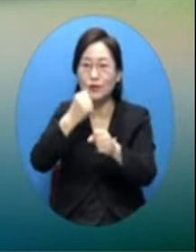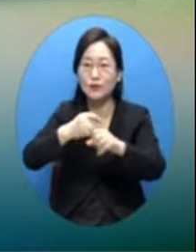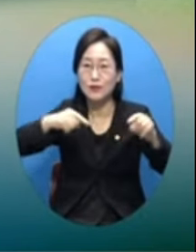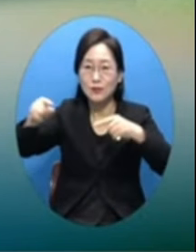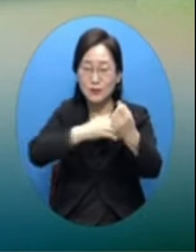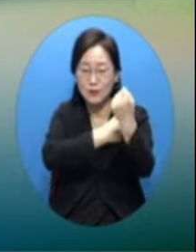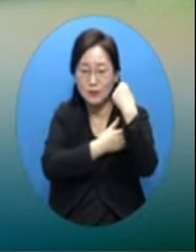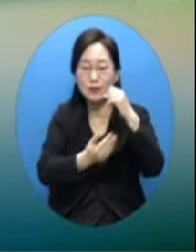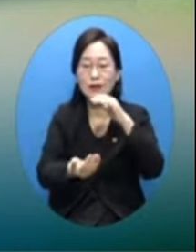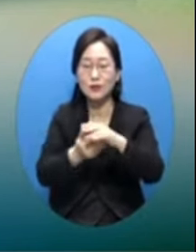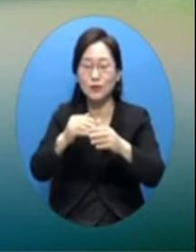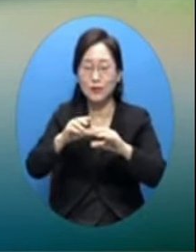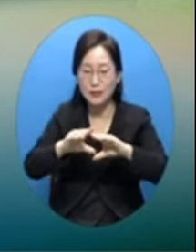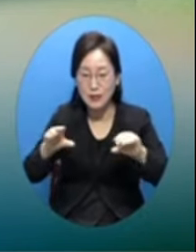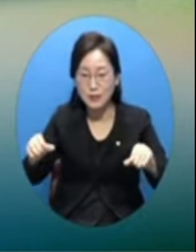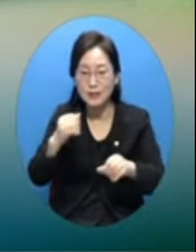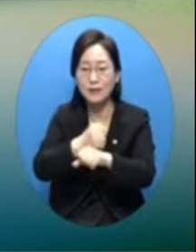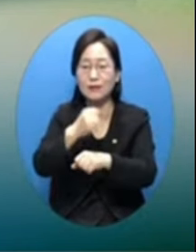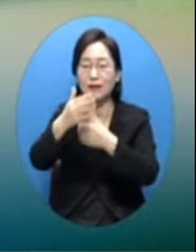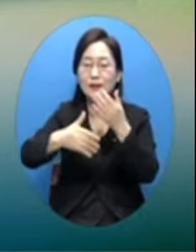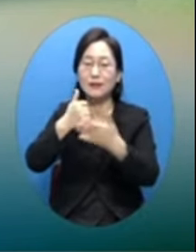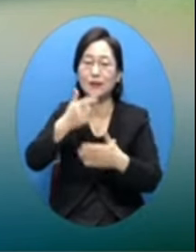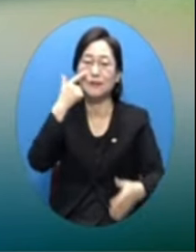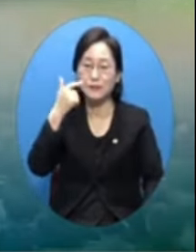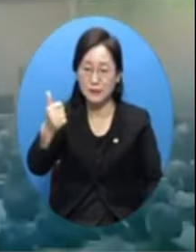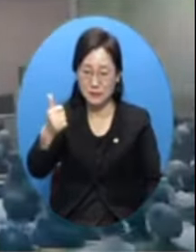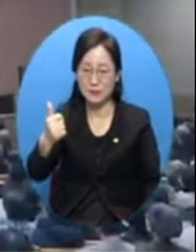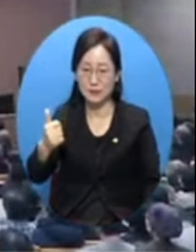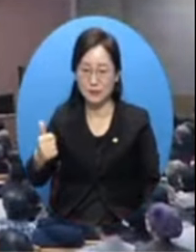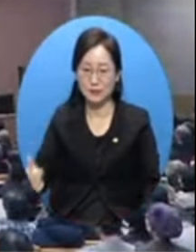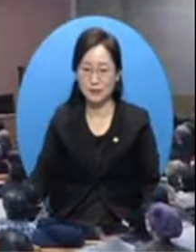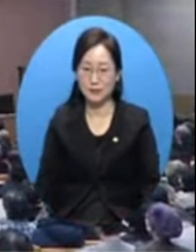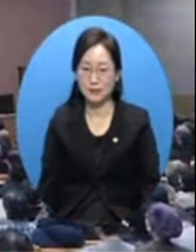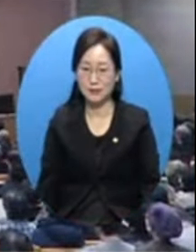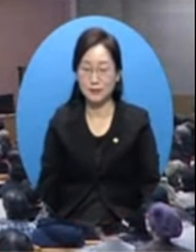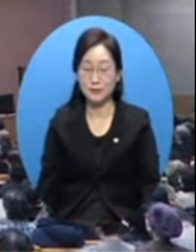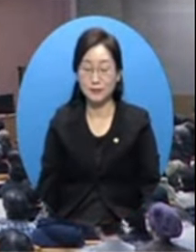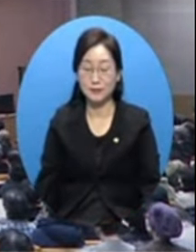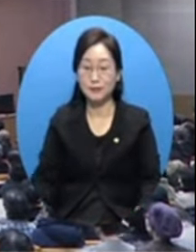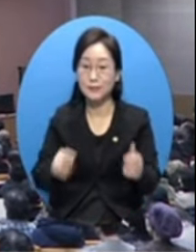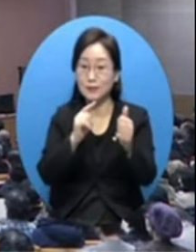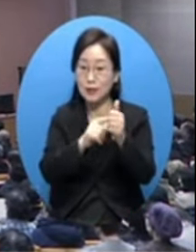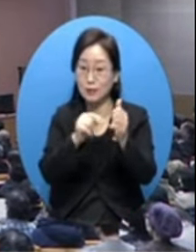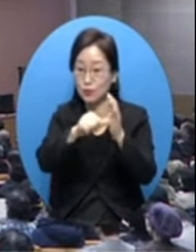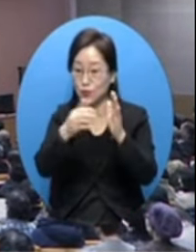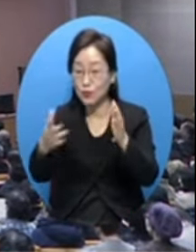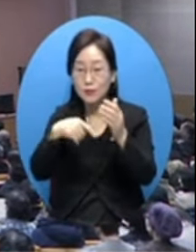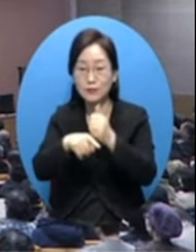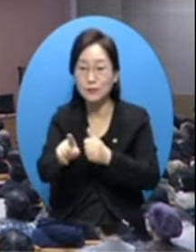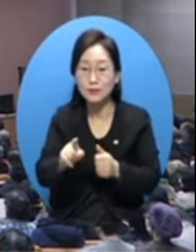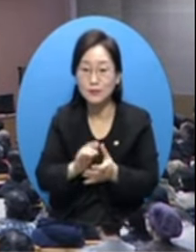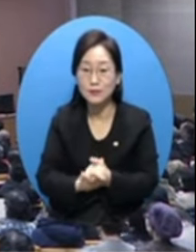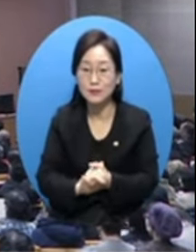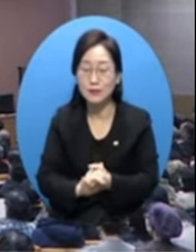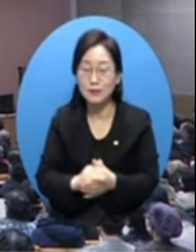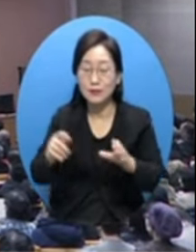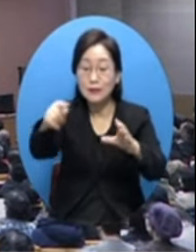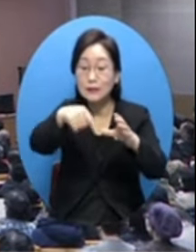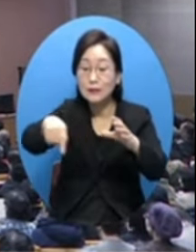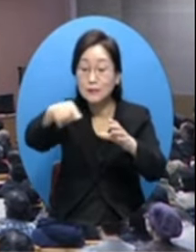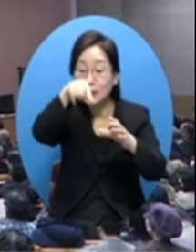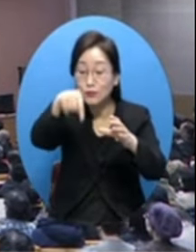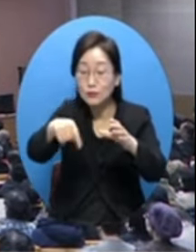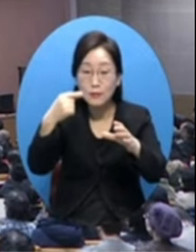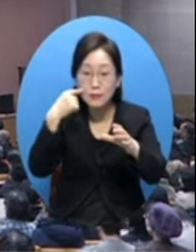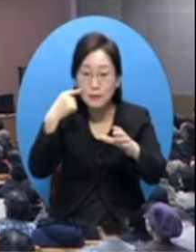전능하시고 자비하신 하나님 아버지 그런데 이분이 더 알려지게 된 것은 그 음반 중에 그가